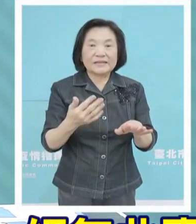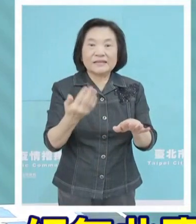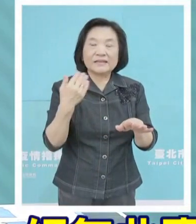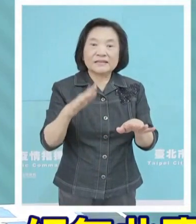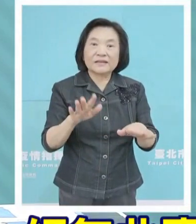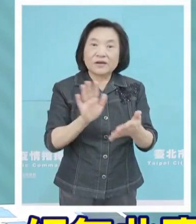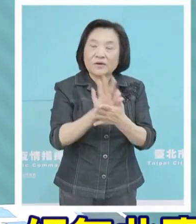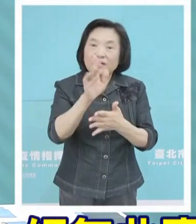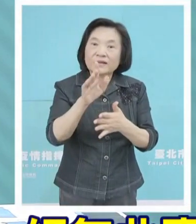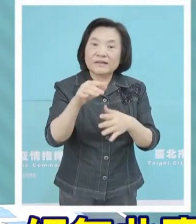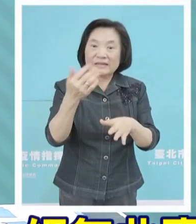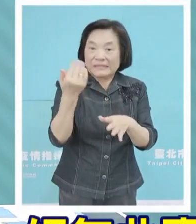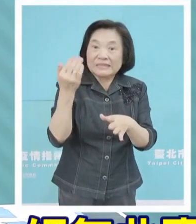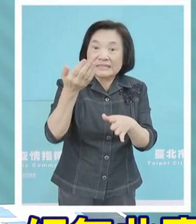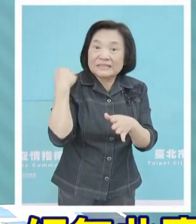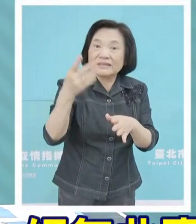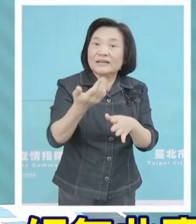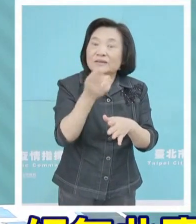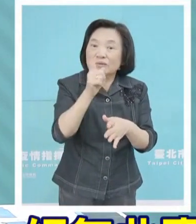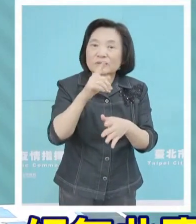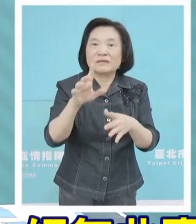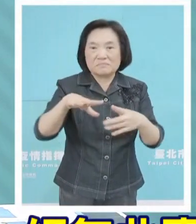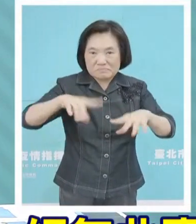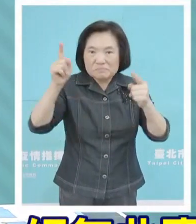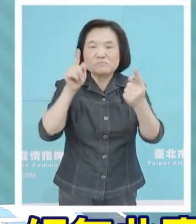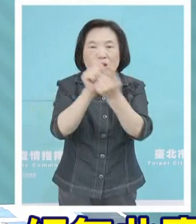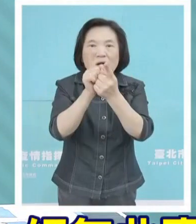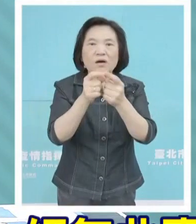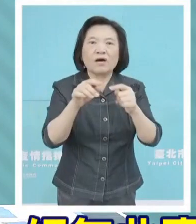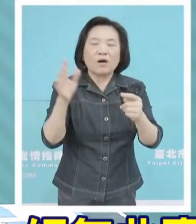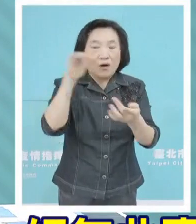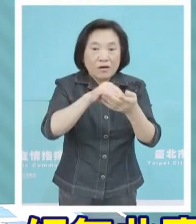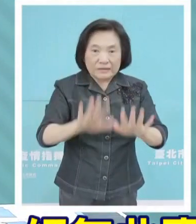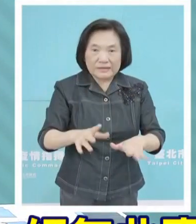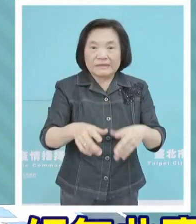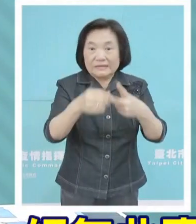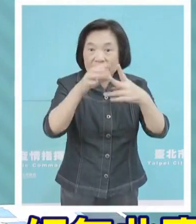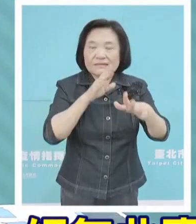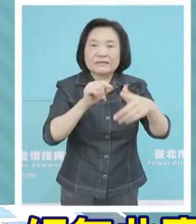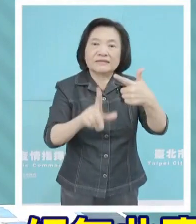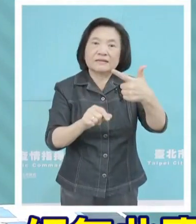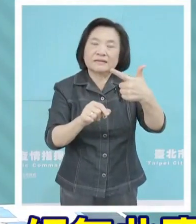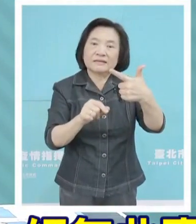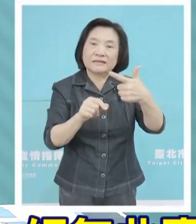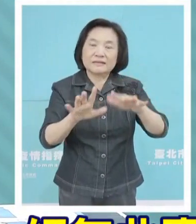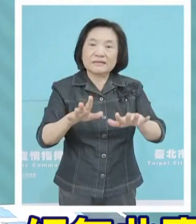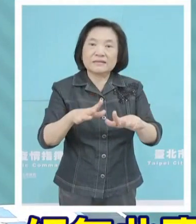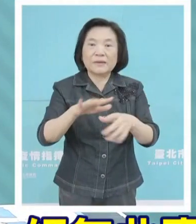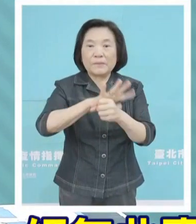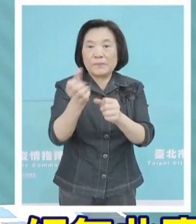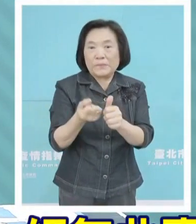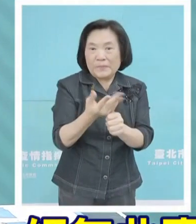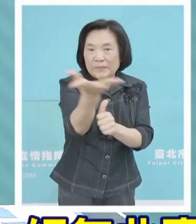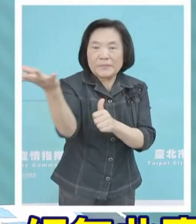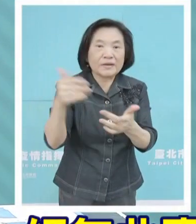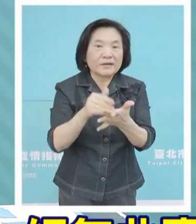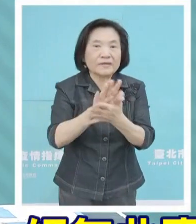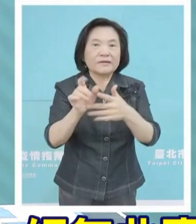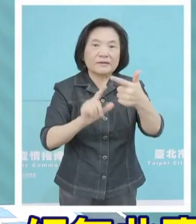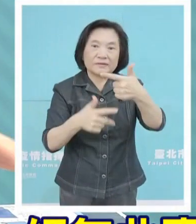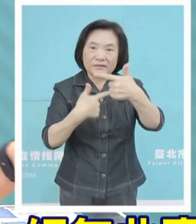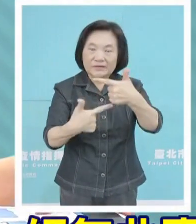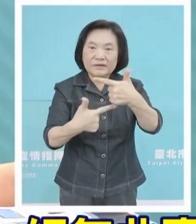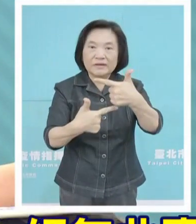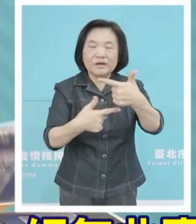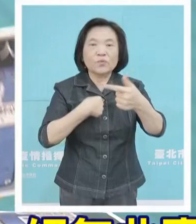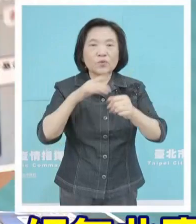那在6月6号的时候，也就是今年疫情爆发以后，6月6号，当时我收到了一个朋友的简